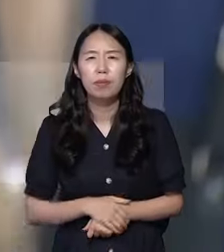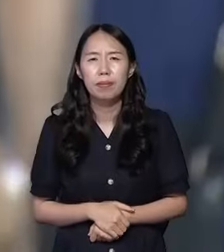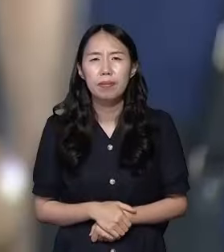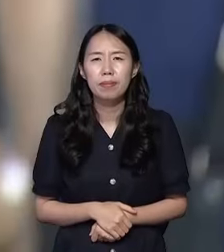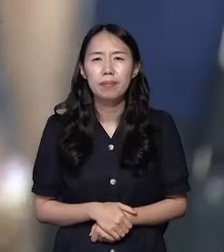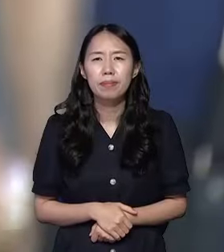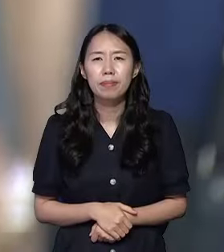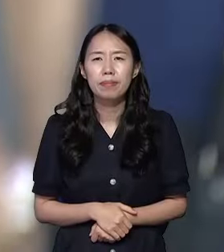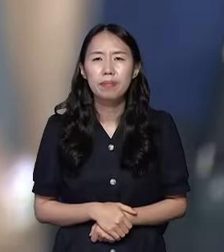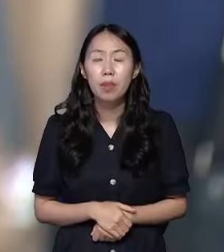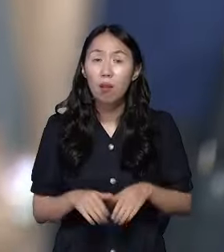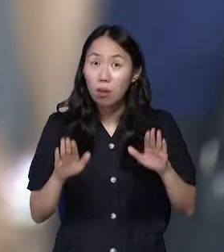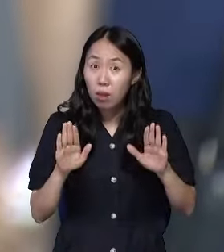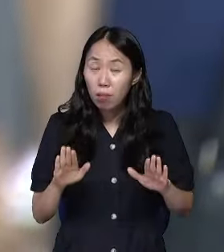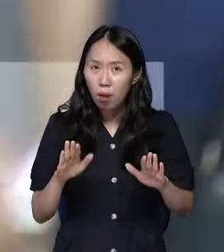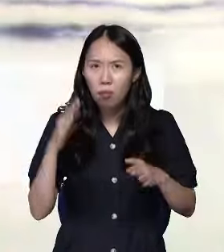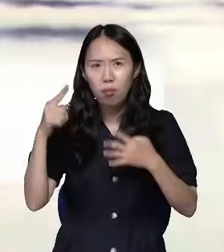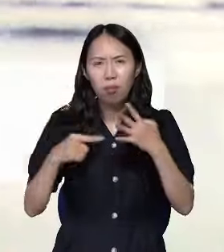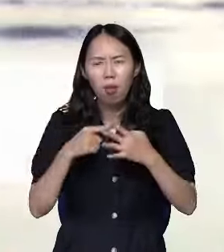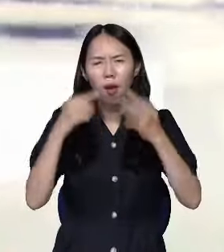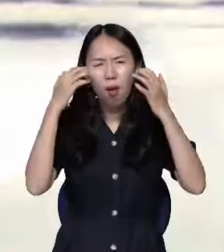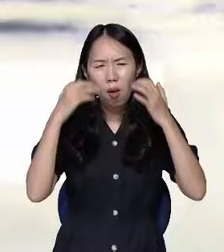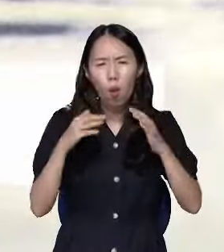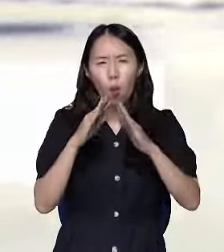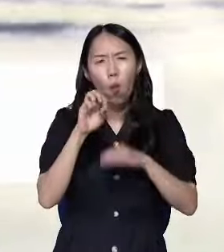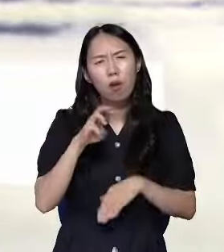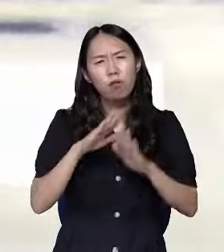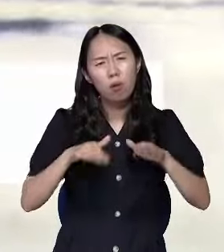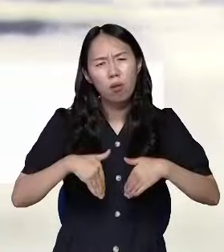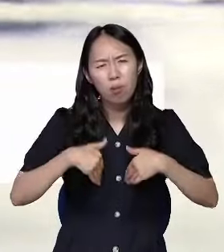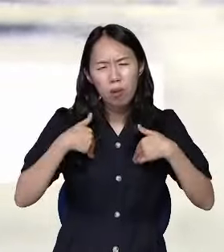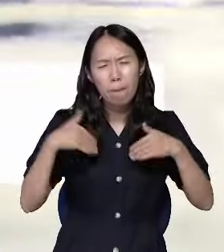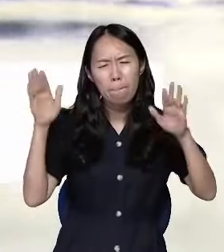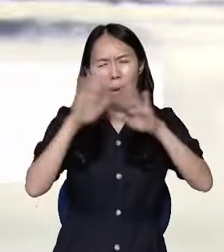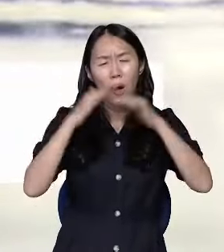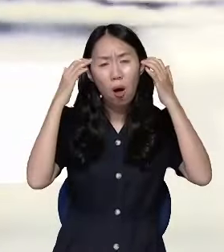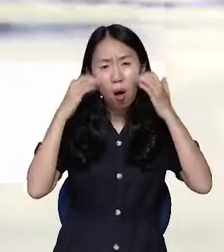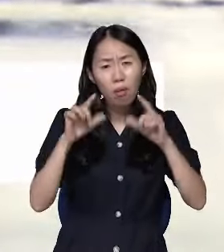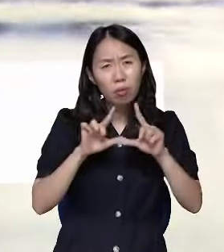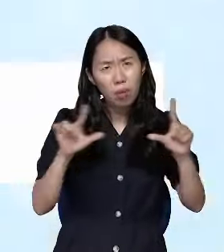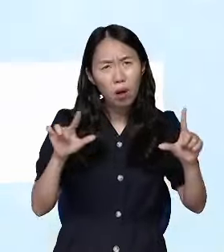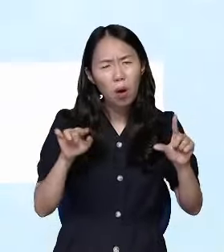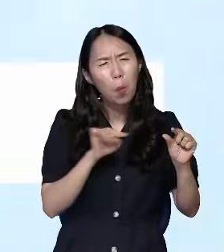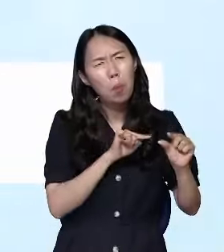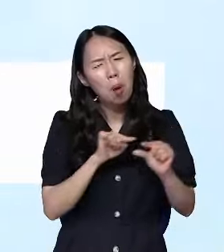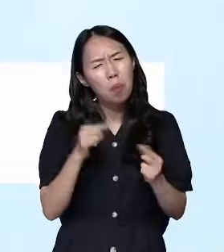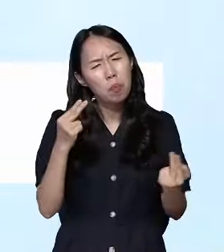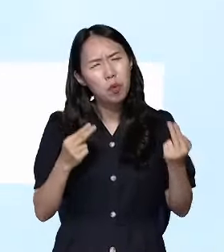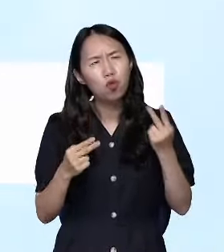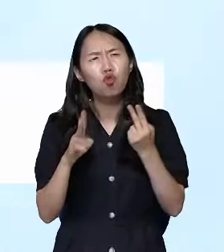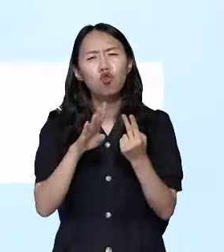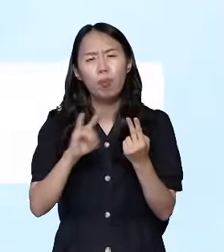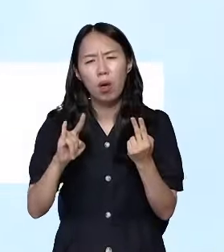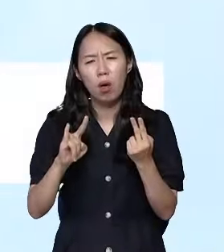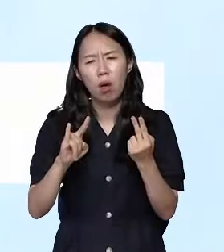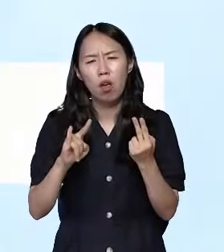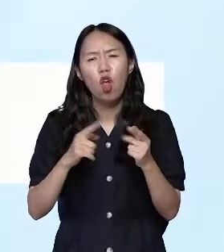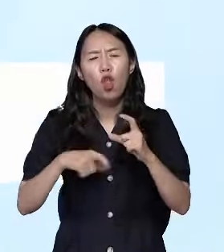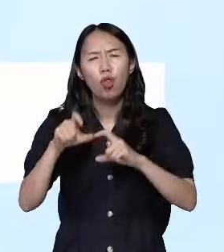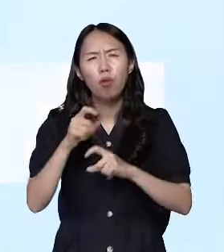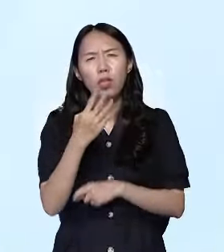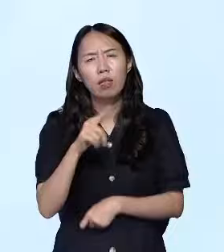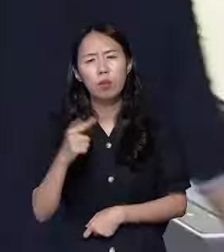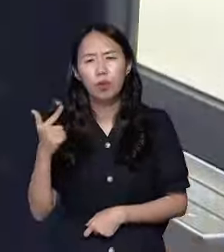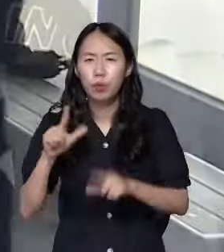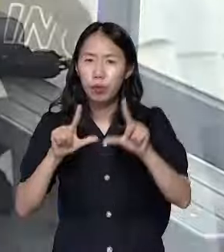기록했습니다. 이번 여름 들어 광주 전남 평균 열대야 일수도 평년보다 2배 이상 많은 4.6일로